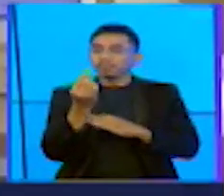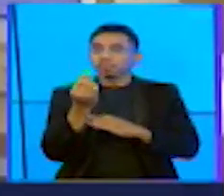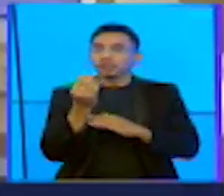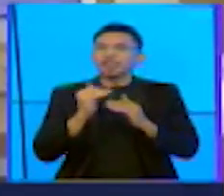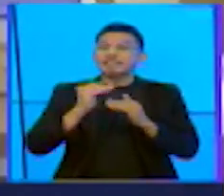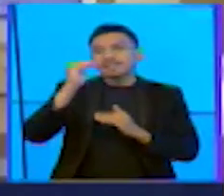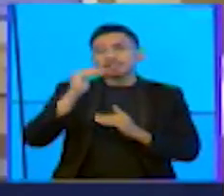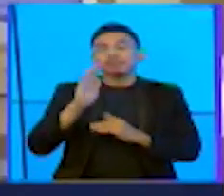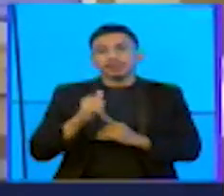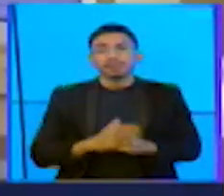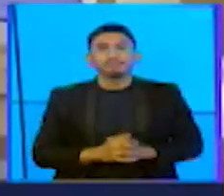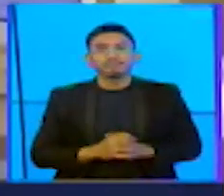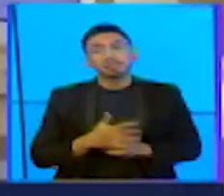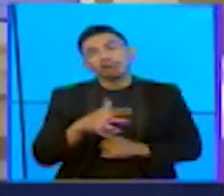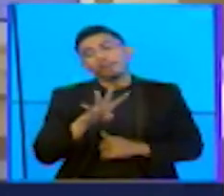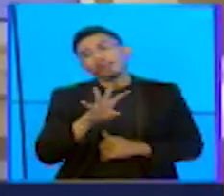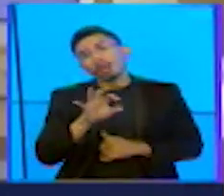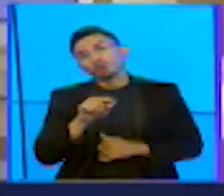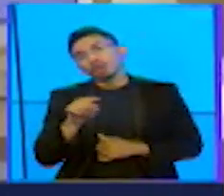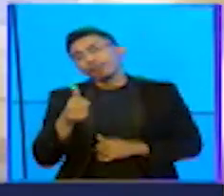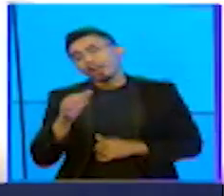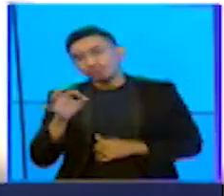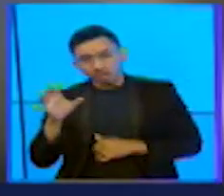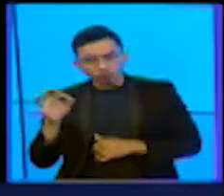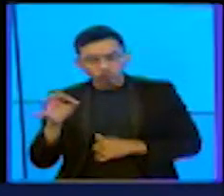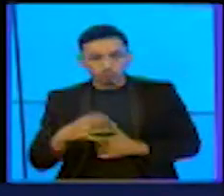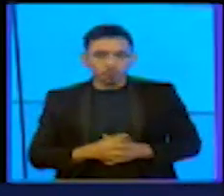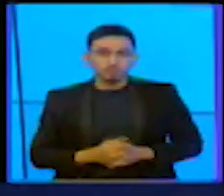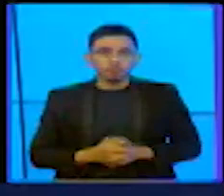berkisar sekitar 400 sampai 600. Terus.